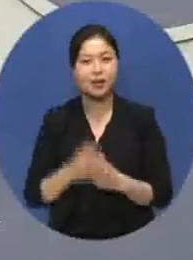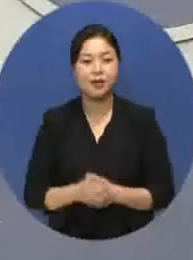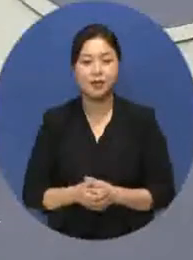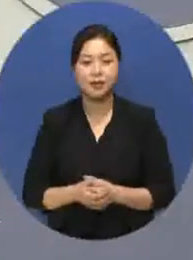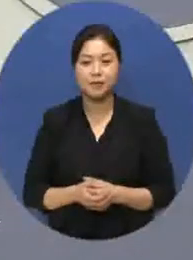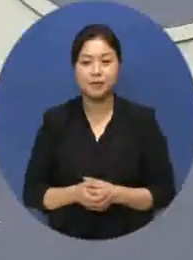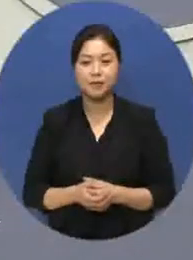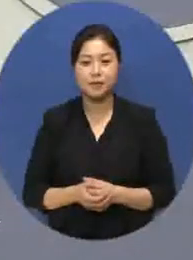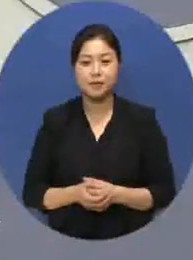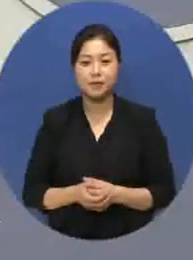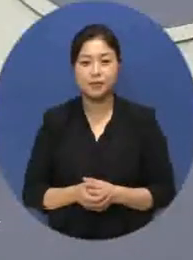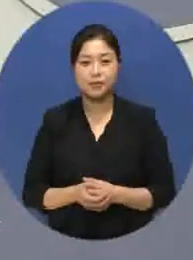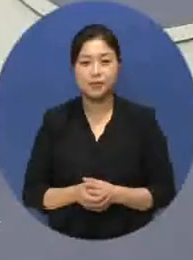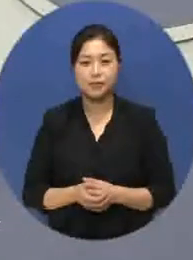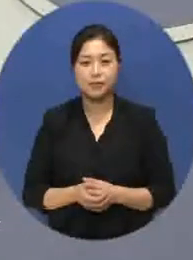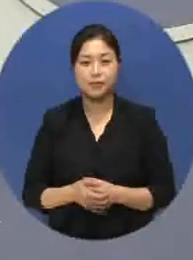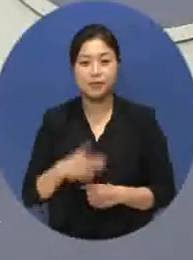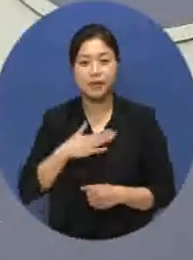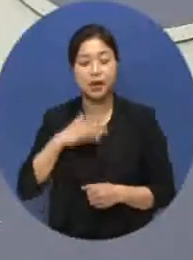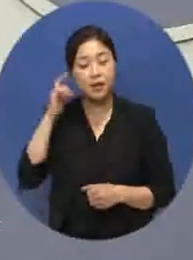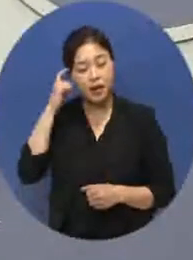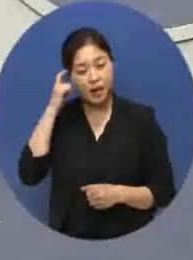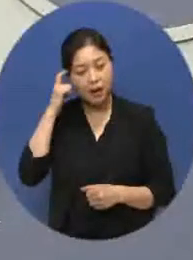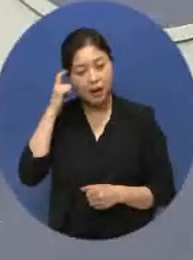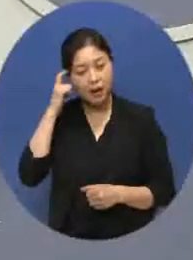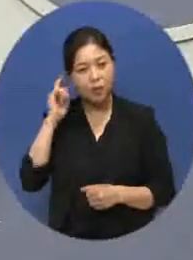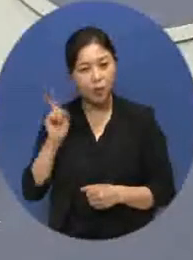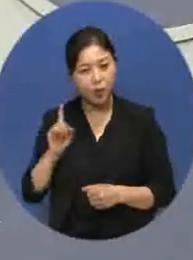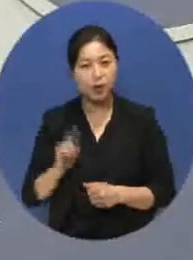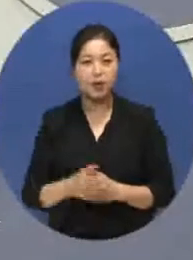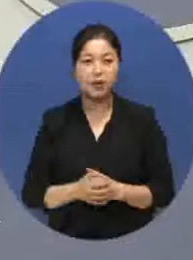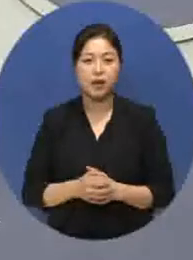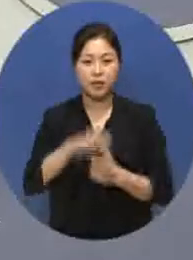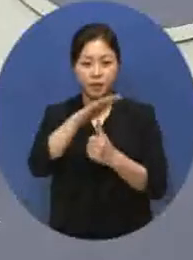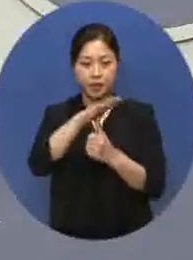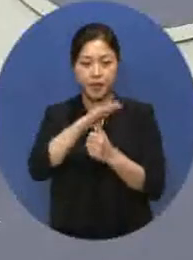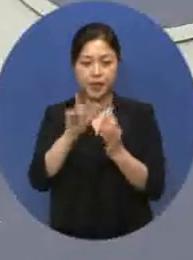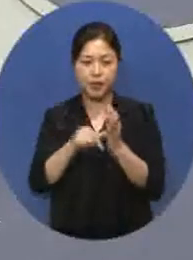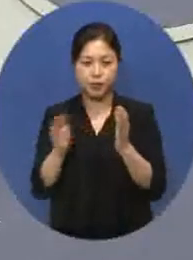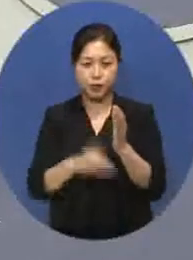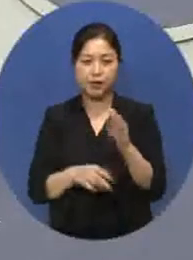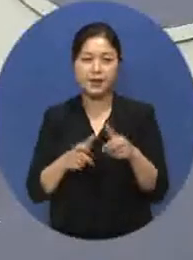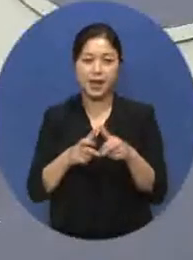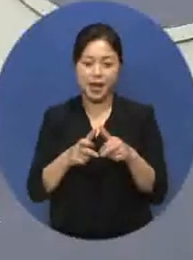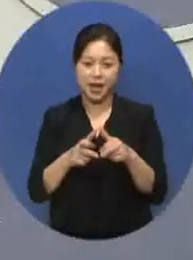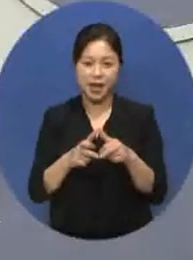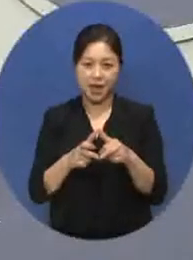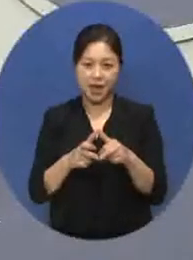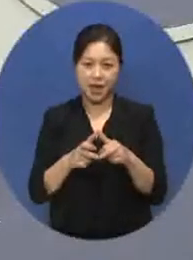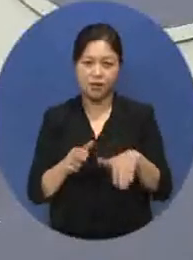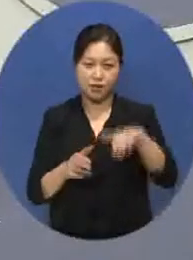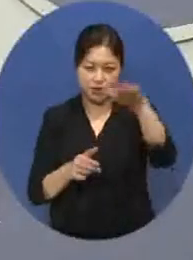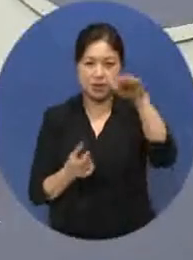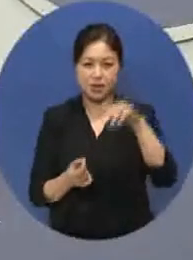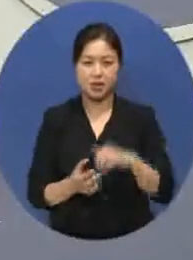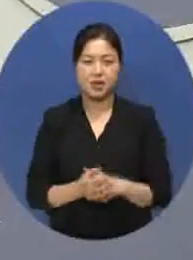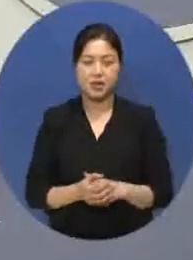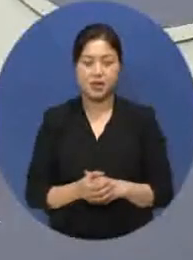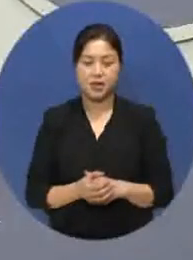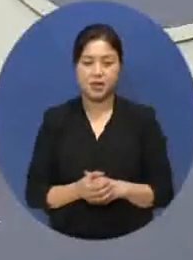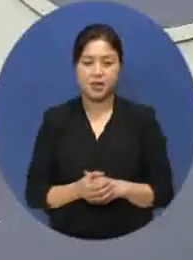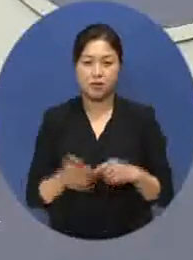저희들이 생각하는, 제가 특히 생각하는 거는 이제 어릴 때부터 이제 장애를 보통 갖고 있게 되거든요. 예.